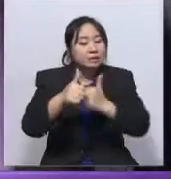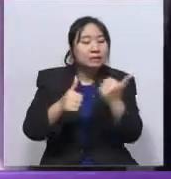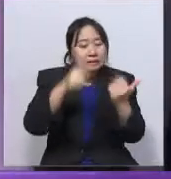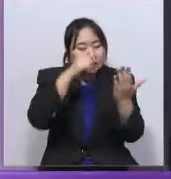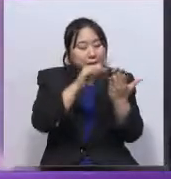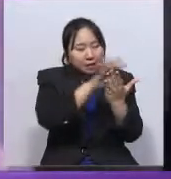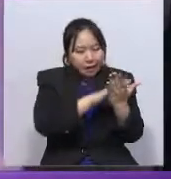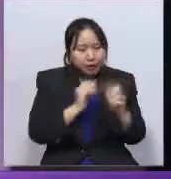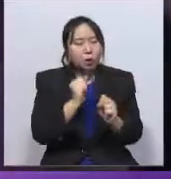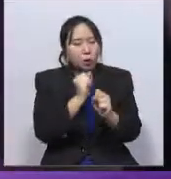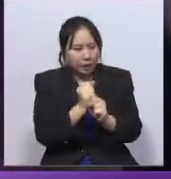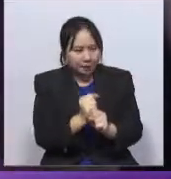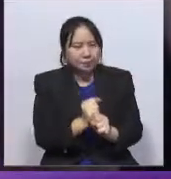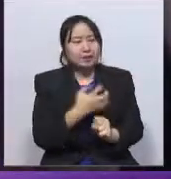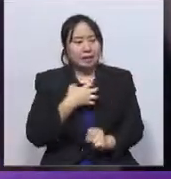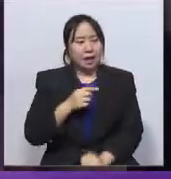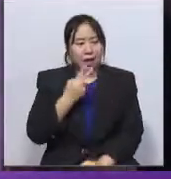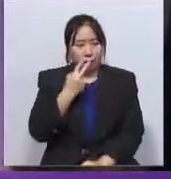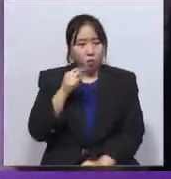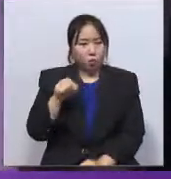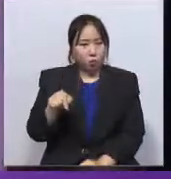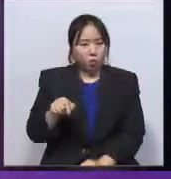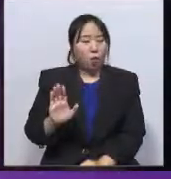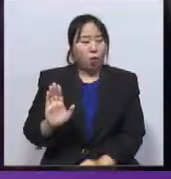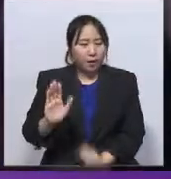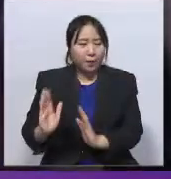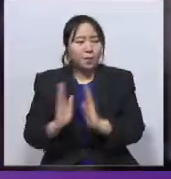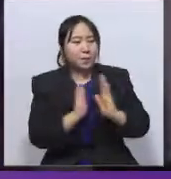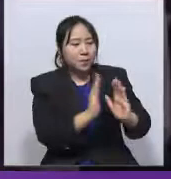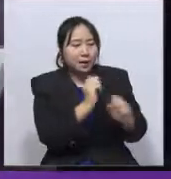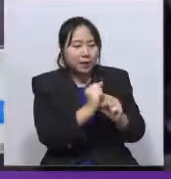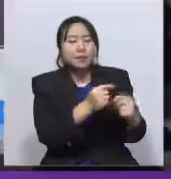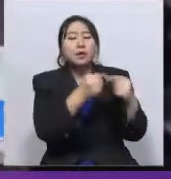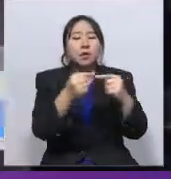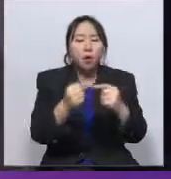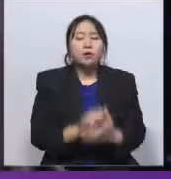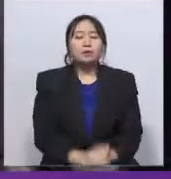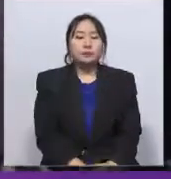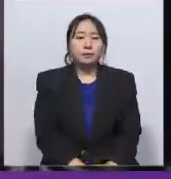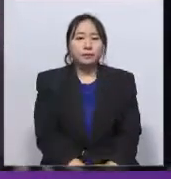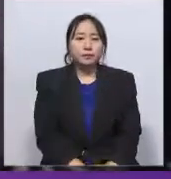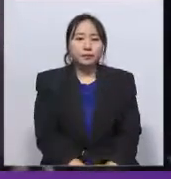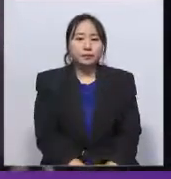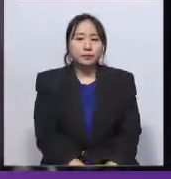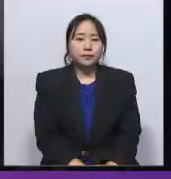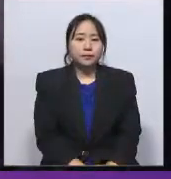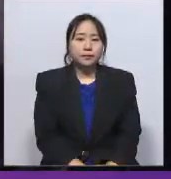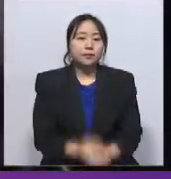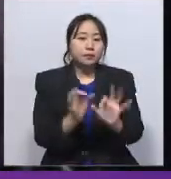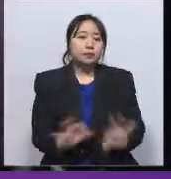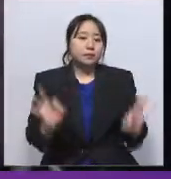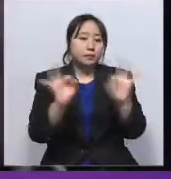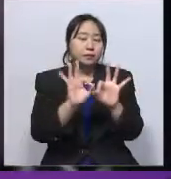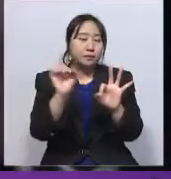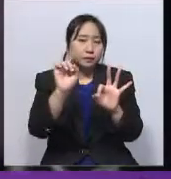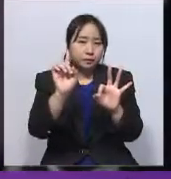นะอยากให้เอาแนวทางท่านอาจารย์สุรินทร์เนี่ยไปใช้ต่อที่อื่นด้วยใช่ไหมแล้วก็สิ่งสำคัญที่สุดก็คือร